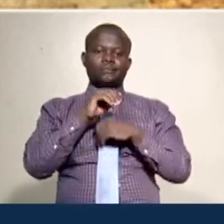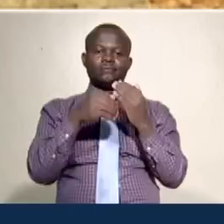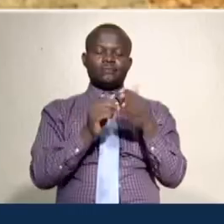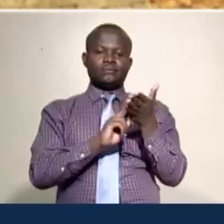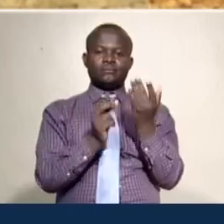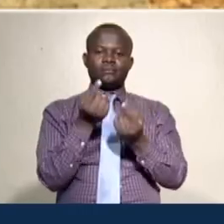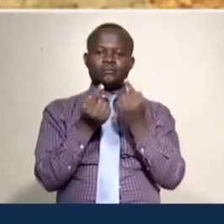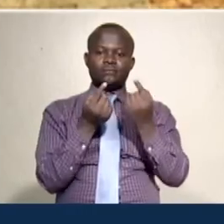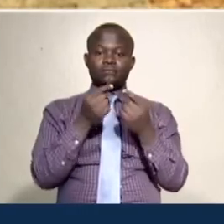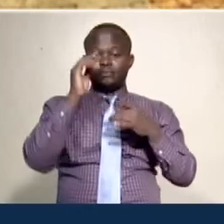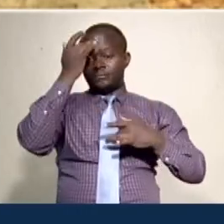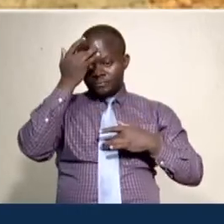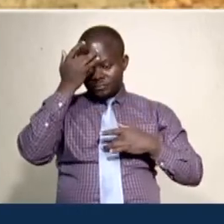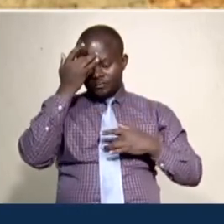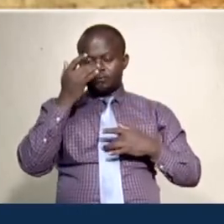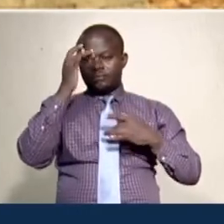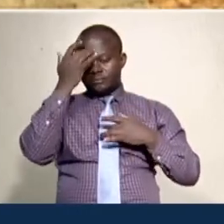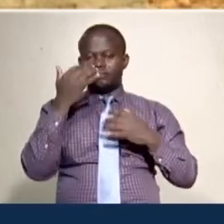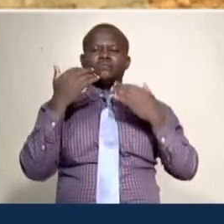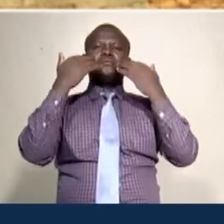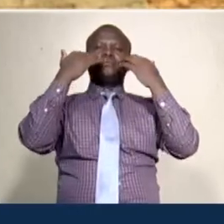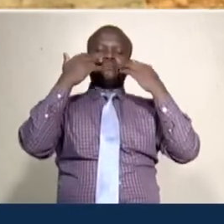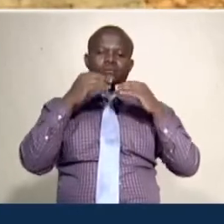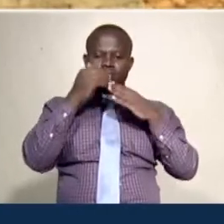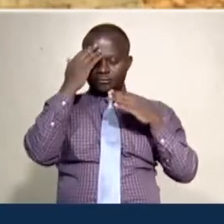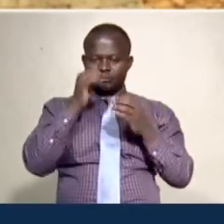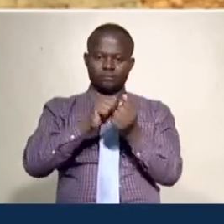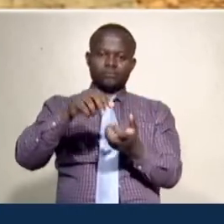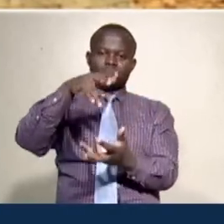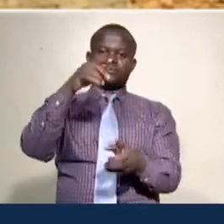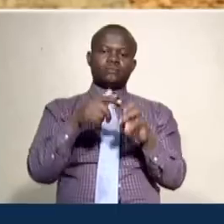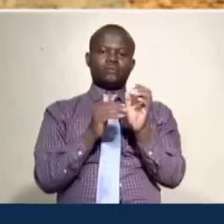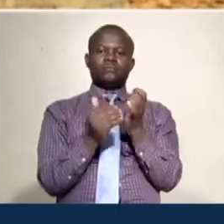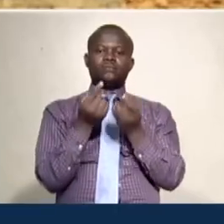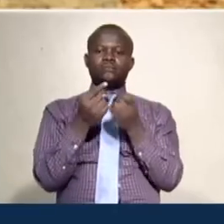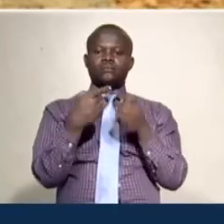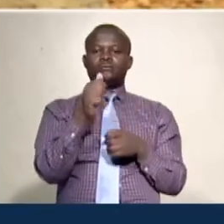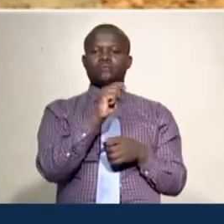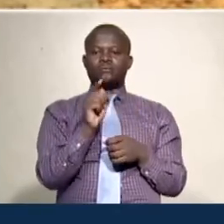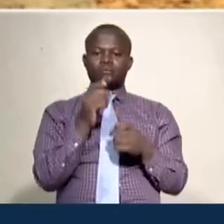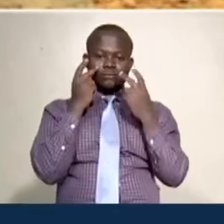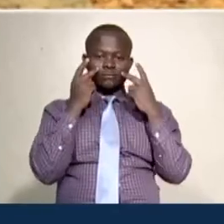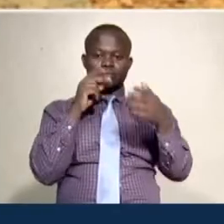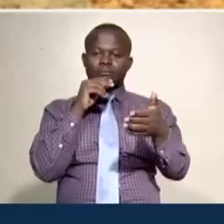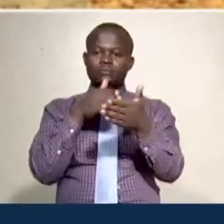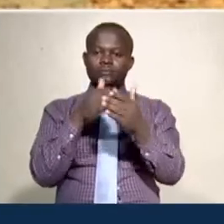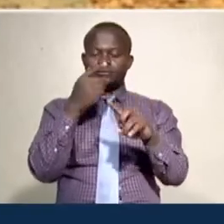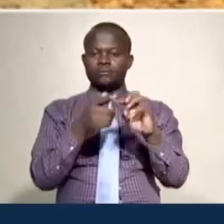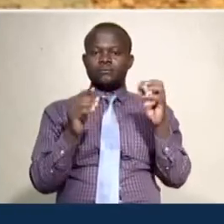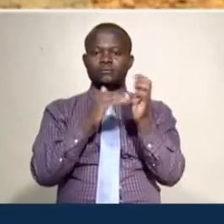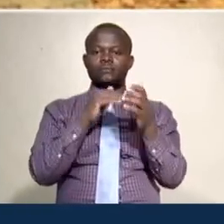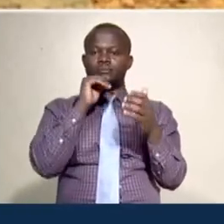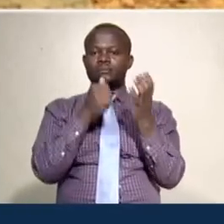yatekesheje akaba yarwara n'indwara z'ubuhumekero bitewe n'imyotsi. Ariko ubu ngubu guteka kuri gaze tubona nta mbogamizi kandi